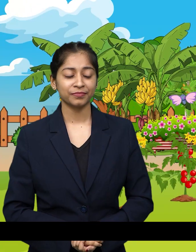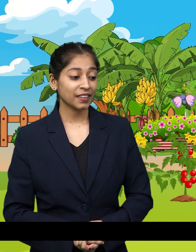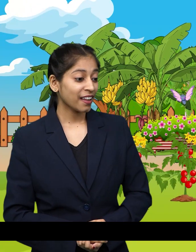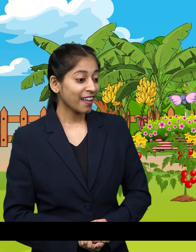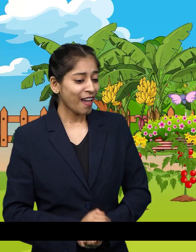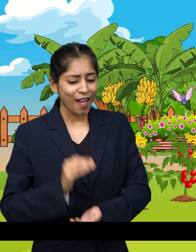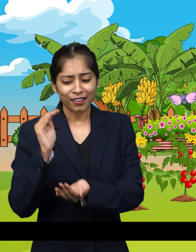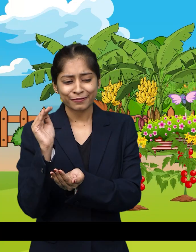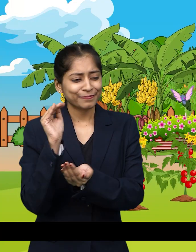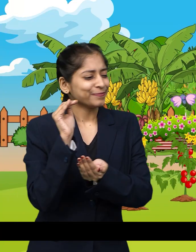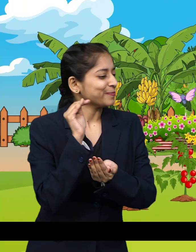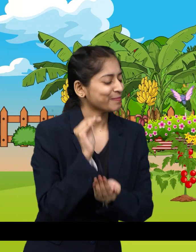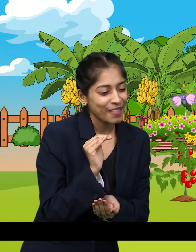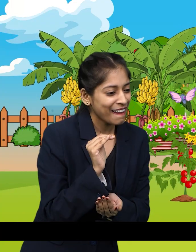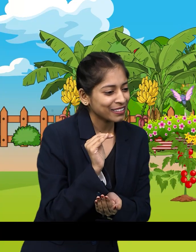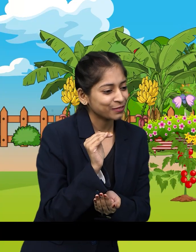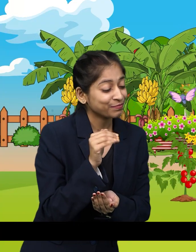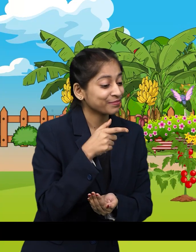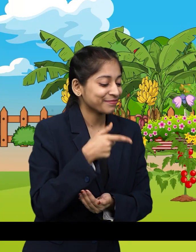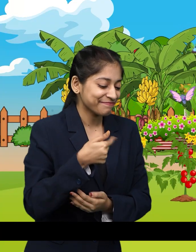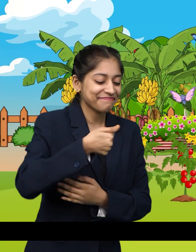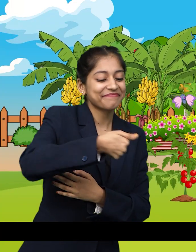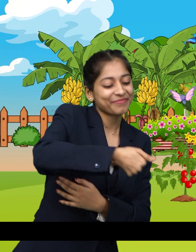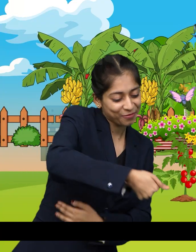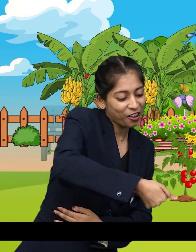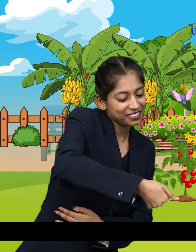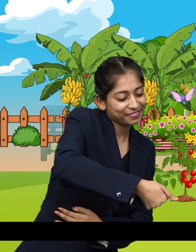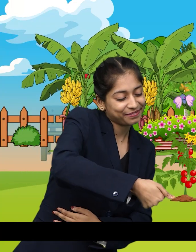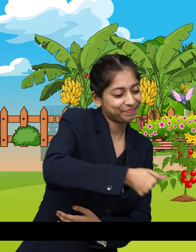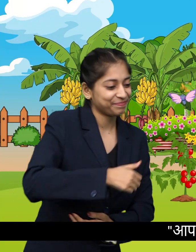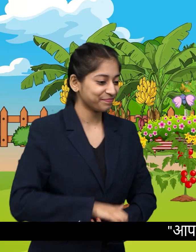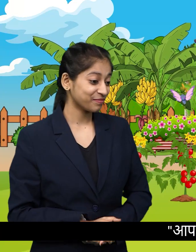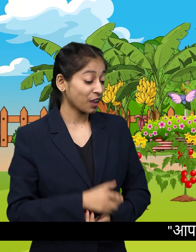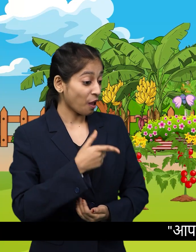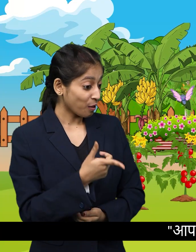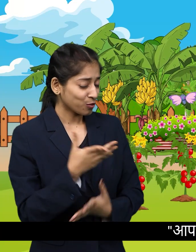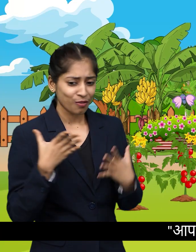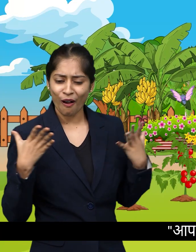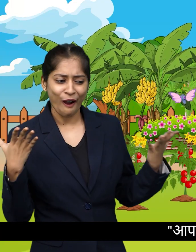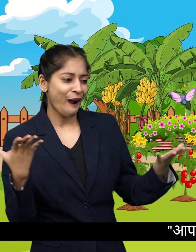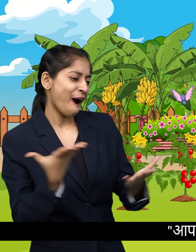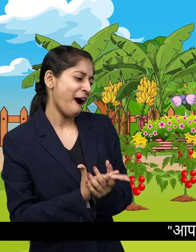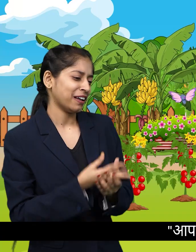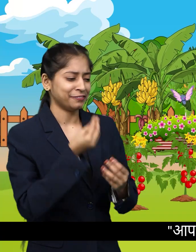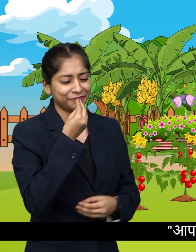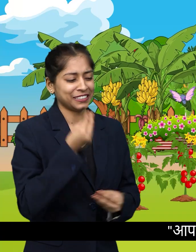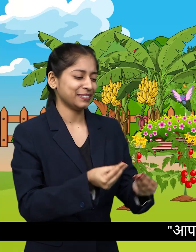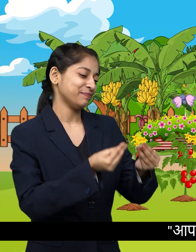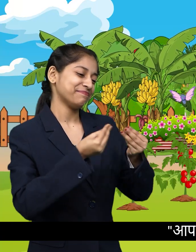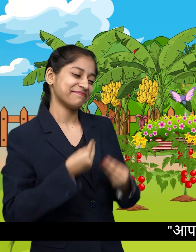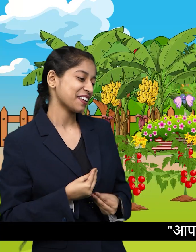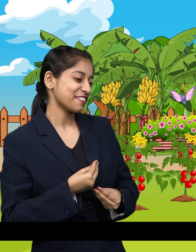अरे प्यारे छोटे पौधे, ये पानी पियो। आप हम सभी को भोजन प्रदान करते